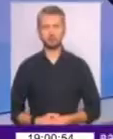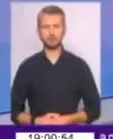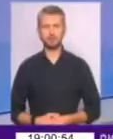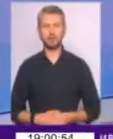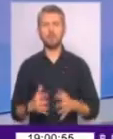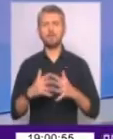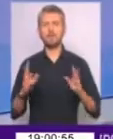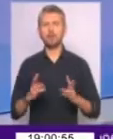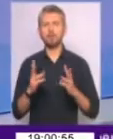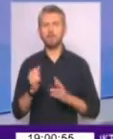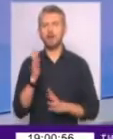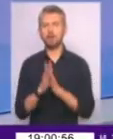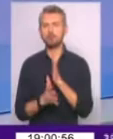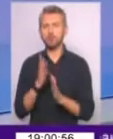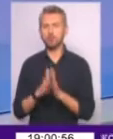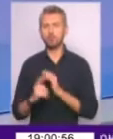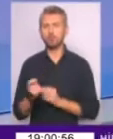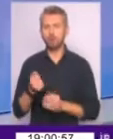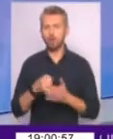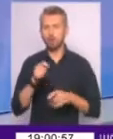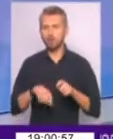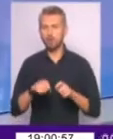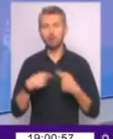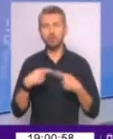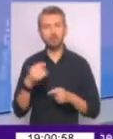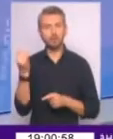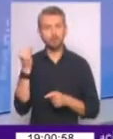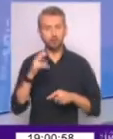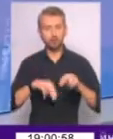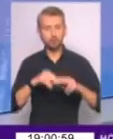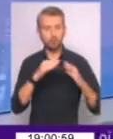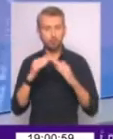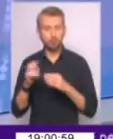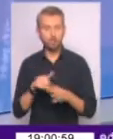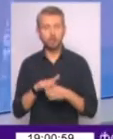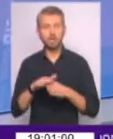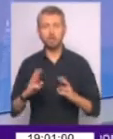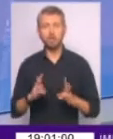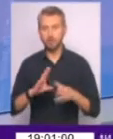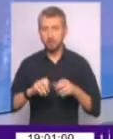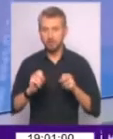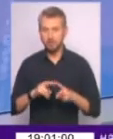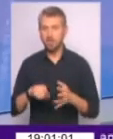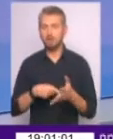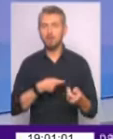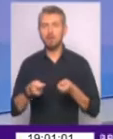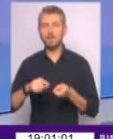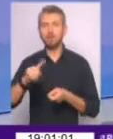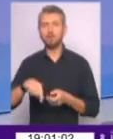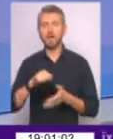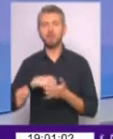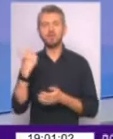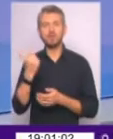Велика пожежа на Хрещатику спонукає до перевірок і інших історичних споруд на дотримання пожежної безпеки. Водночас міська влада вимагає від